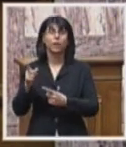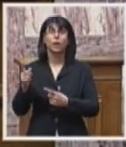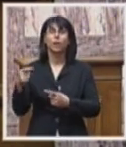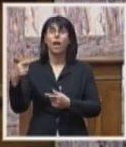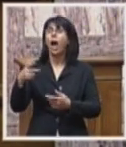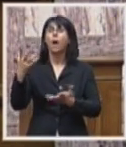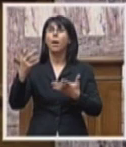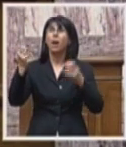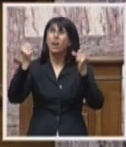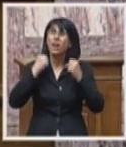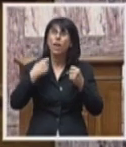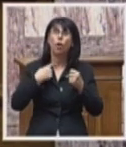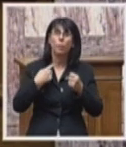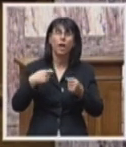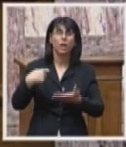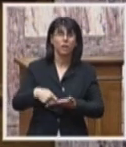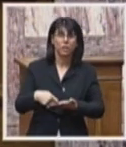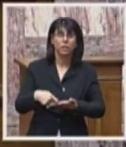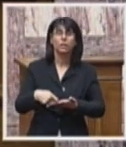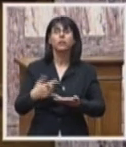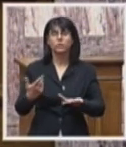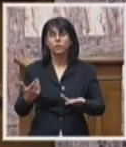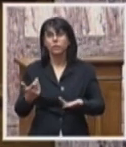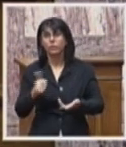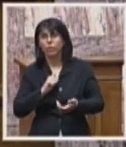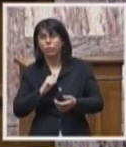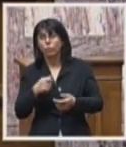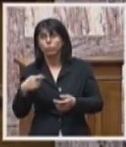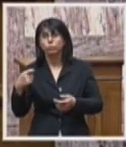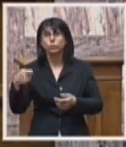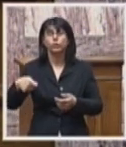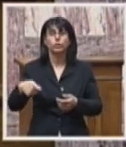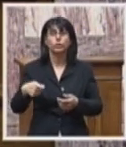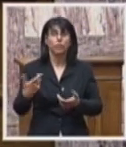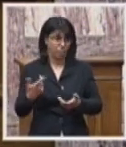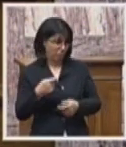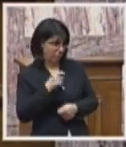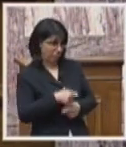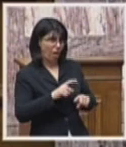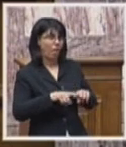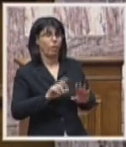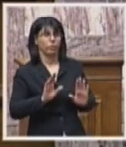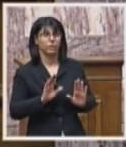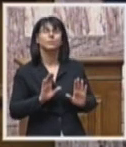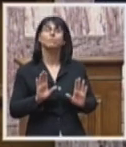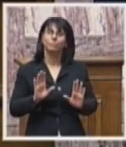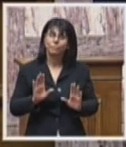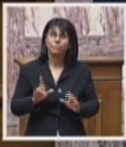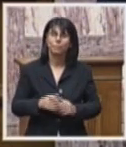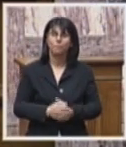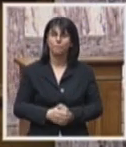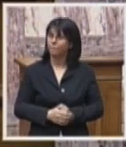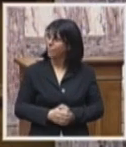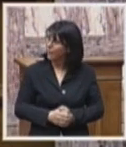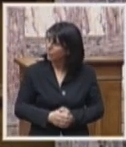αν υπάρξει κάποια χρεοκοπία και βεβαίως ο ιδιώτης επιστωτής δεν έρχεται να χρηματοδοτήσει την Ελλάδα. Αυτό ήταν που αύξησε τα